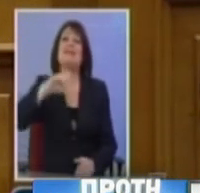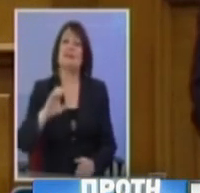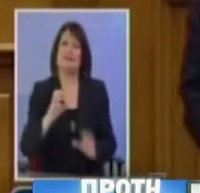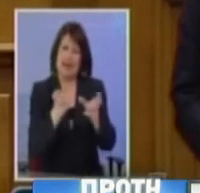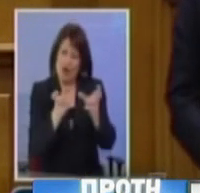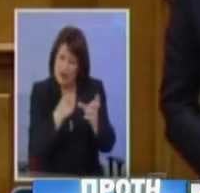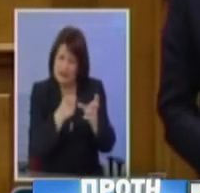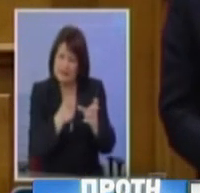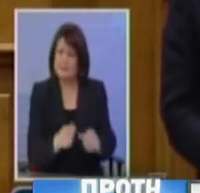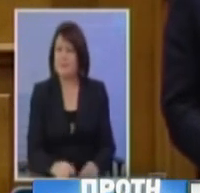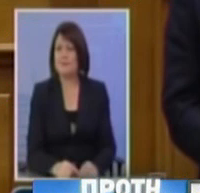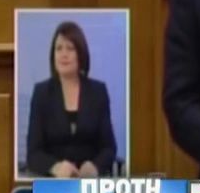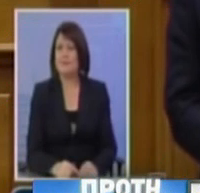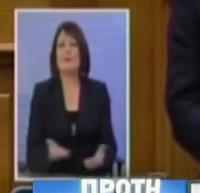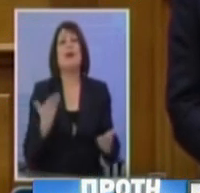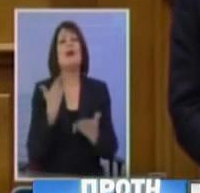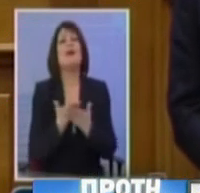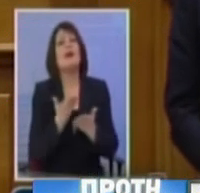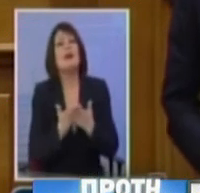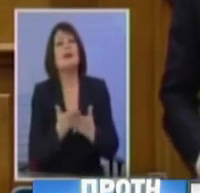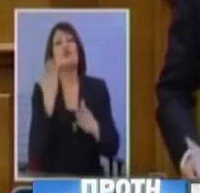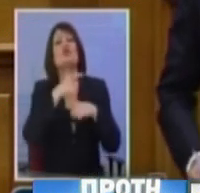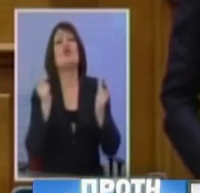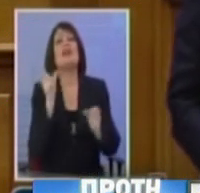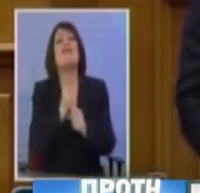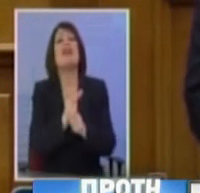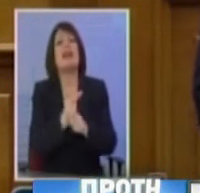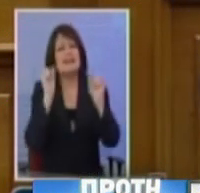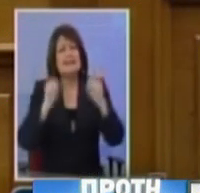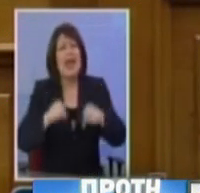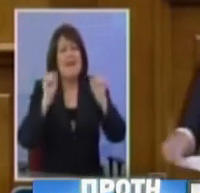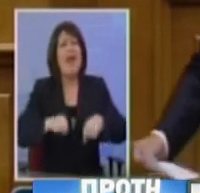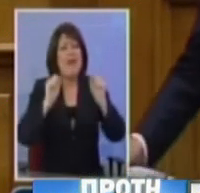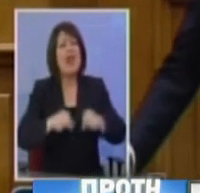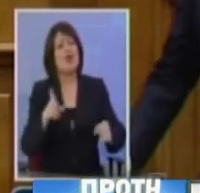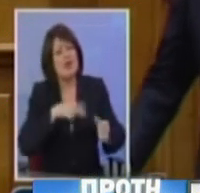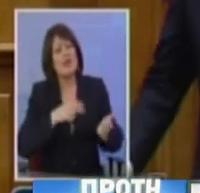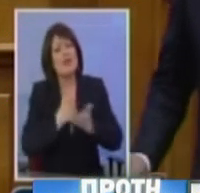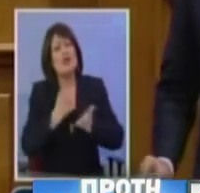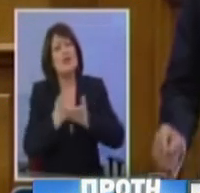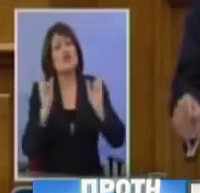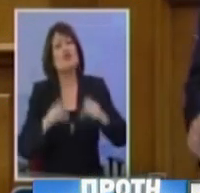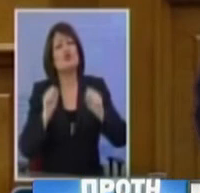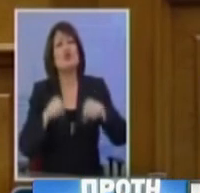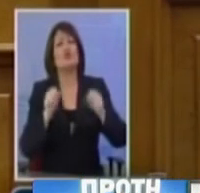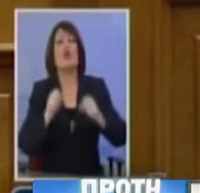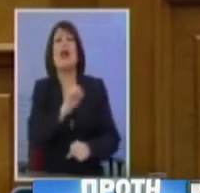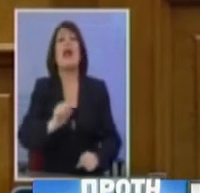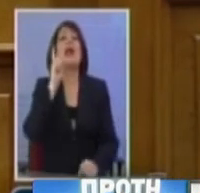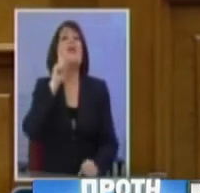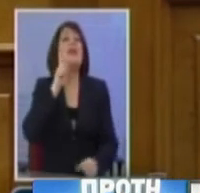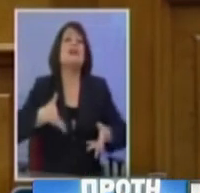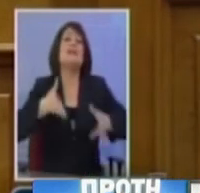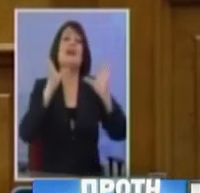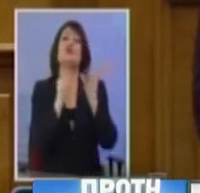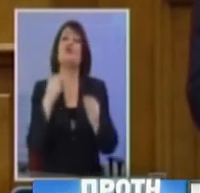οικονομικών ετοιμάτων των σχολικών φυλάκων. Υπέρ των οικονομικών ετοιμάτων των καθαριστριών των κτηρίων του